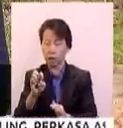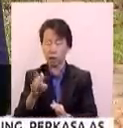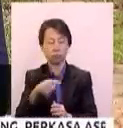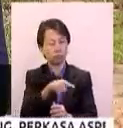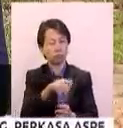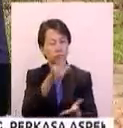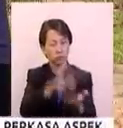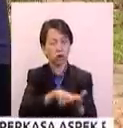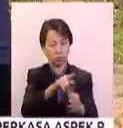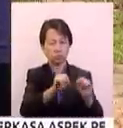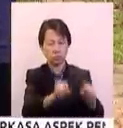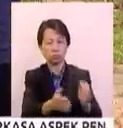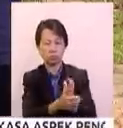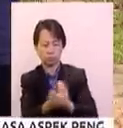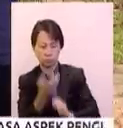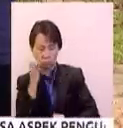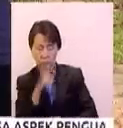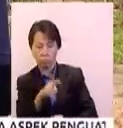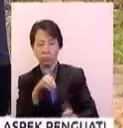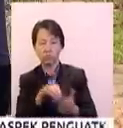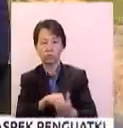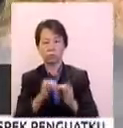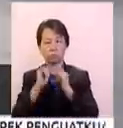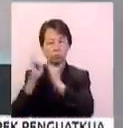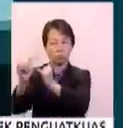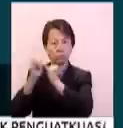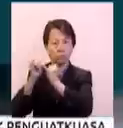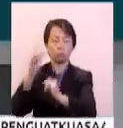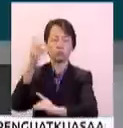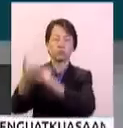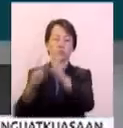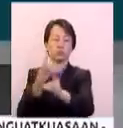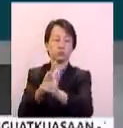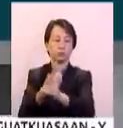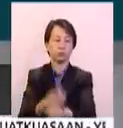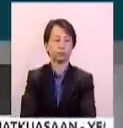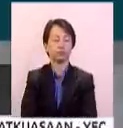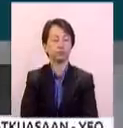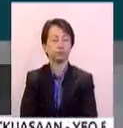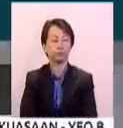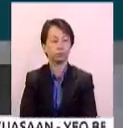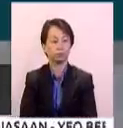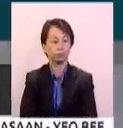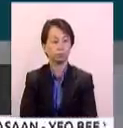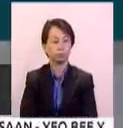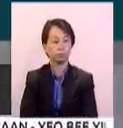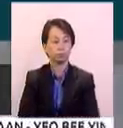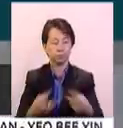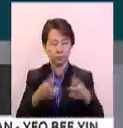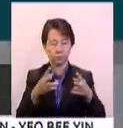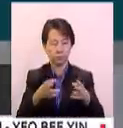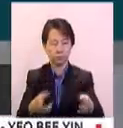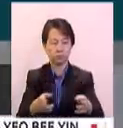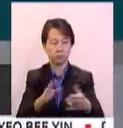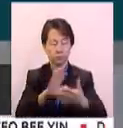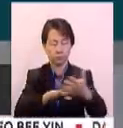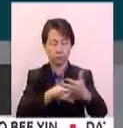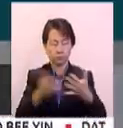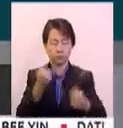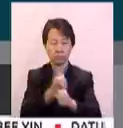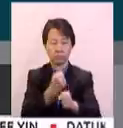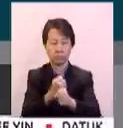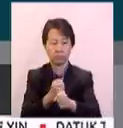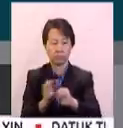diiktiraf kebolehannya di peringkat global. Turut menjadi sorotan penting pelancaran rangka kerja